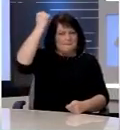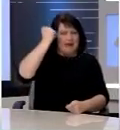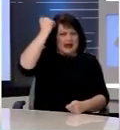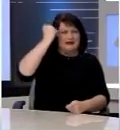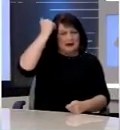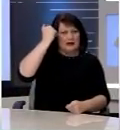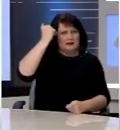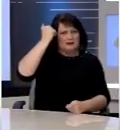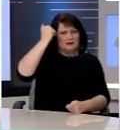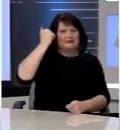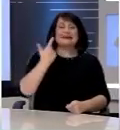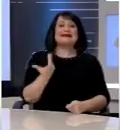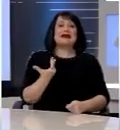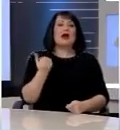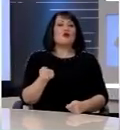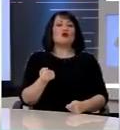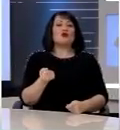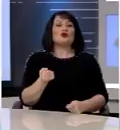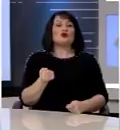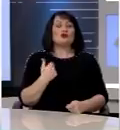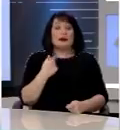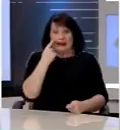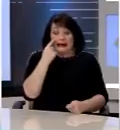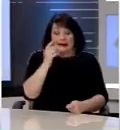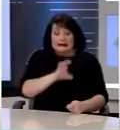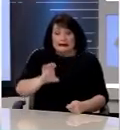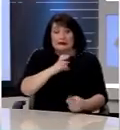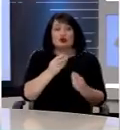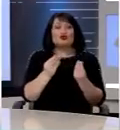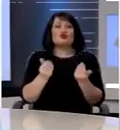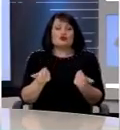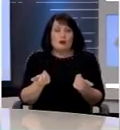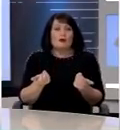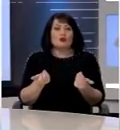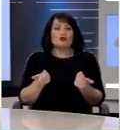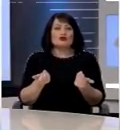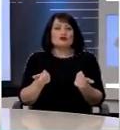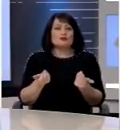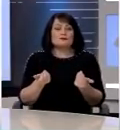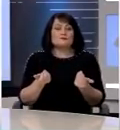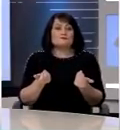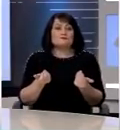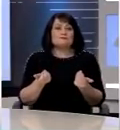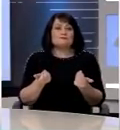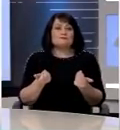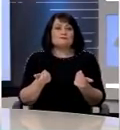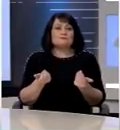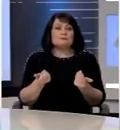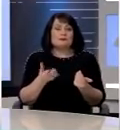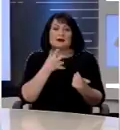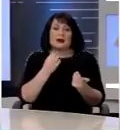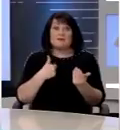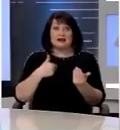είναι τι? Να ψάξουν να βρουν τον τρόπο αφού ξεχύλωσε η